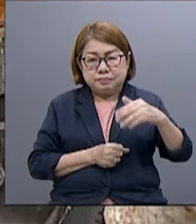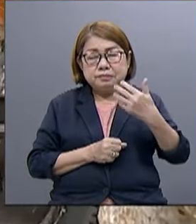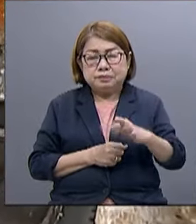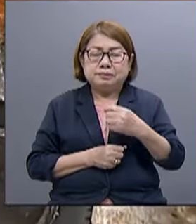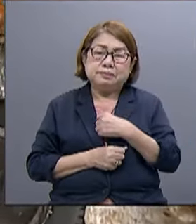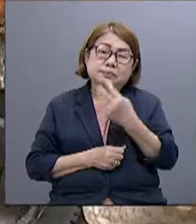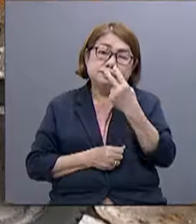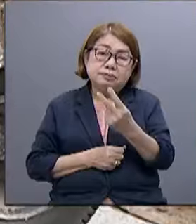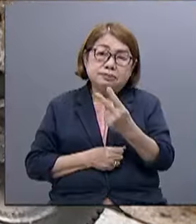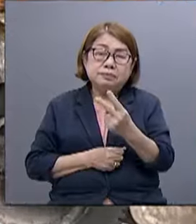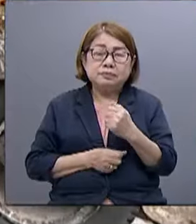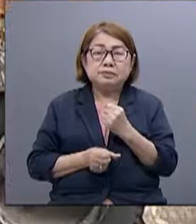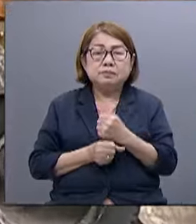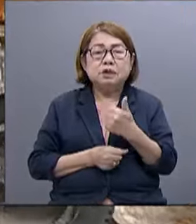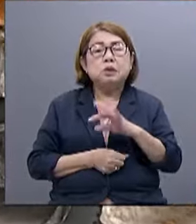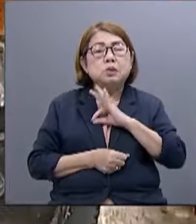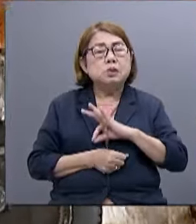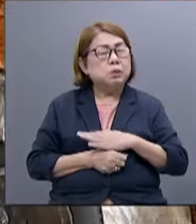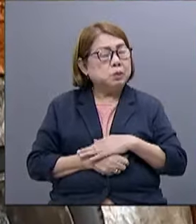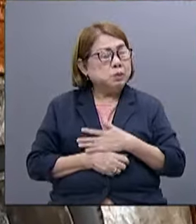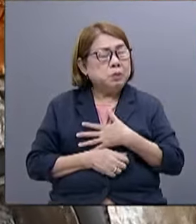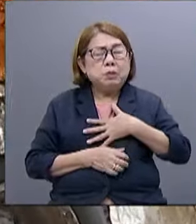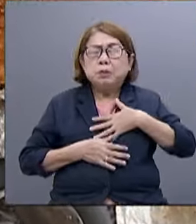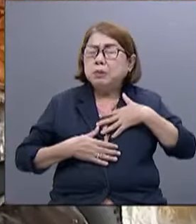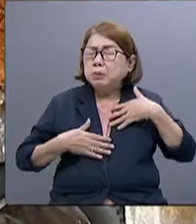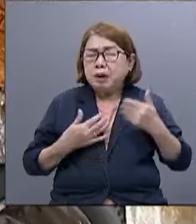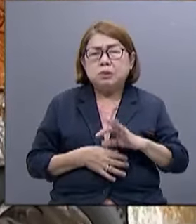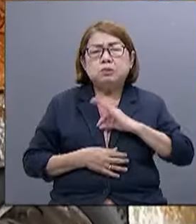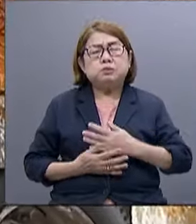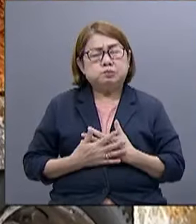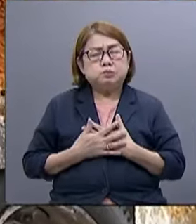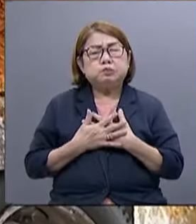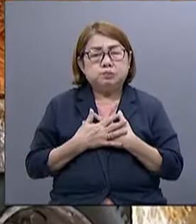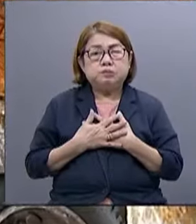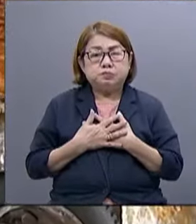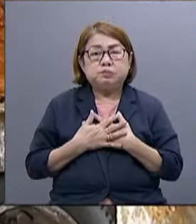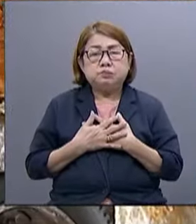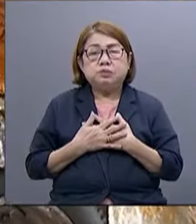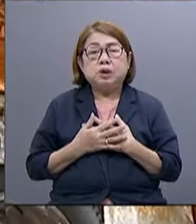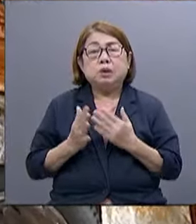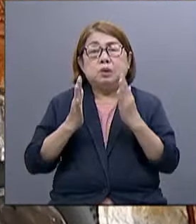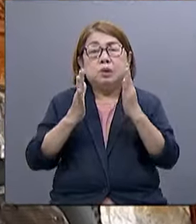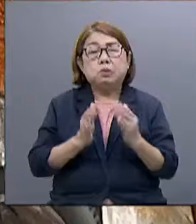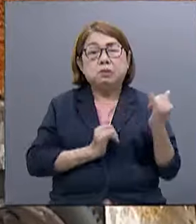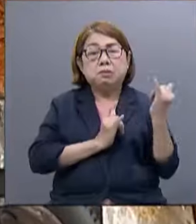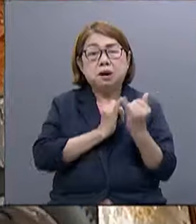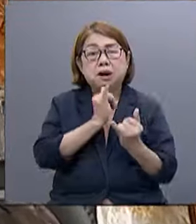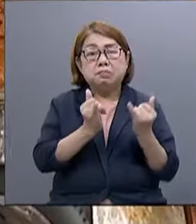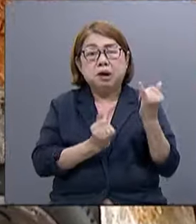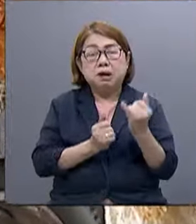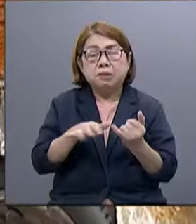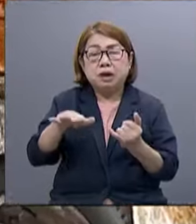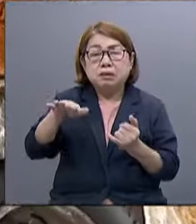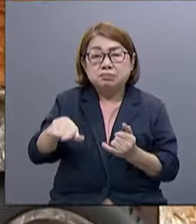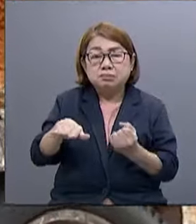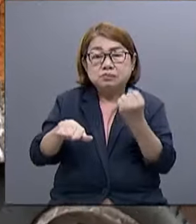แล้วมันอิ่มตาอิ่มใจครับทำไปแล้วนักท่องเที่ยวมาดูมาชมมาถ่ายรูปเยอะๆช่